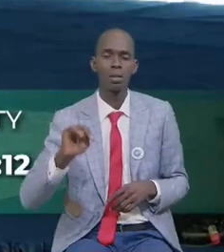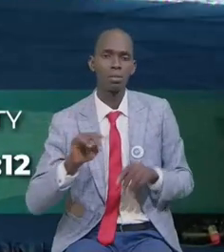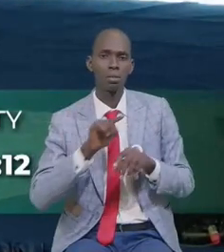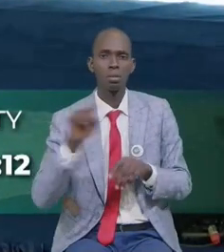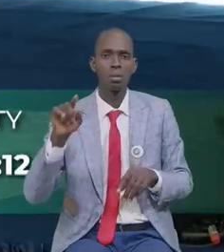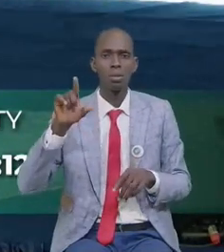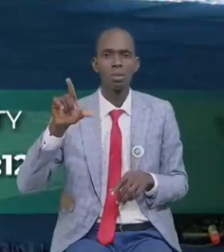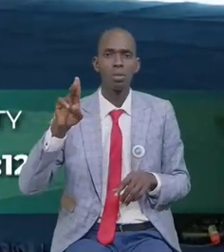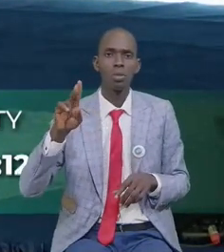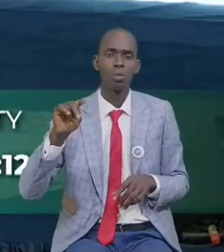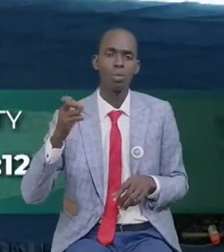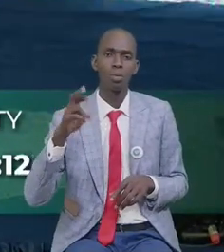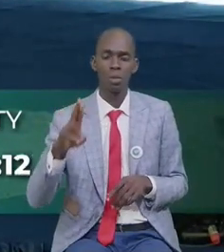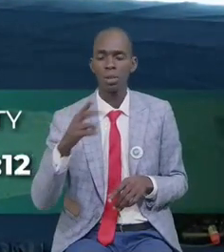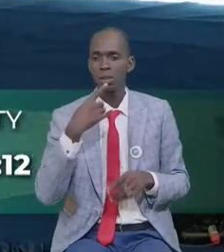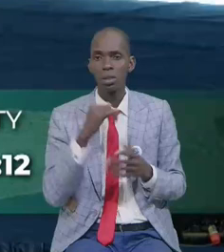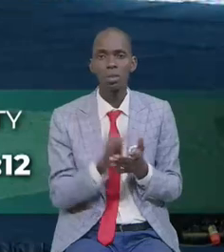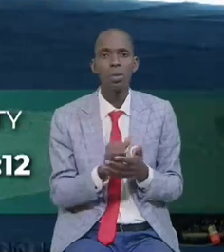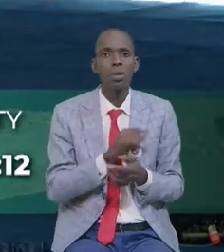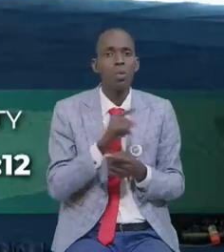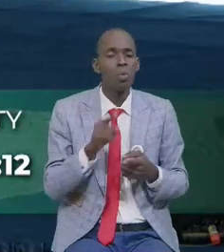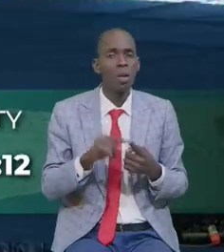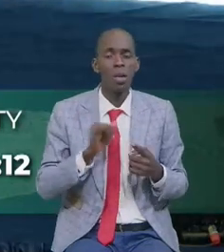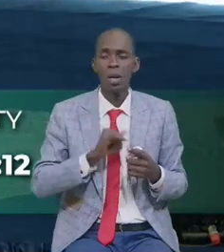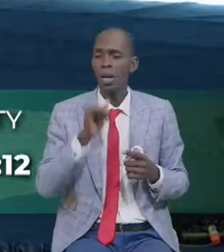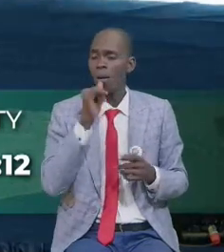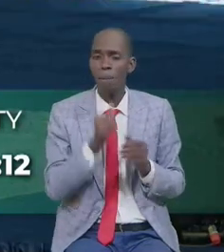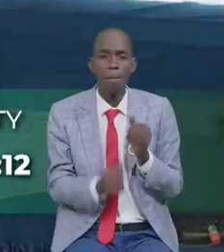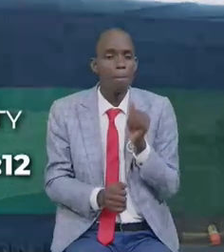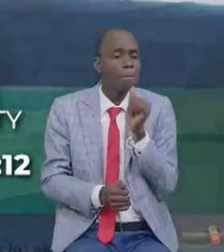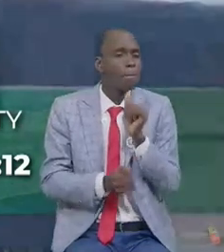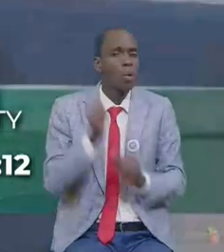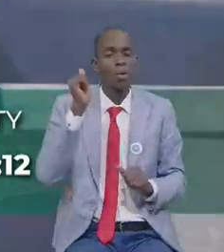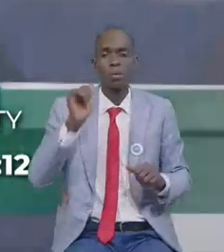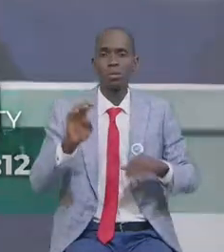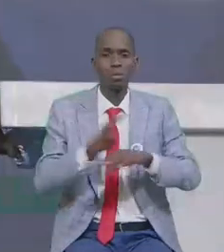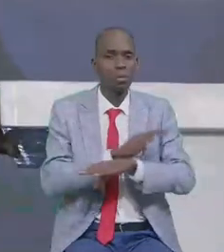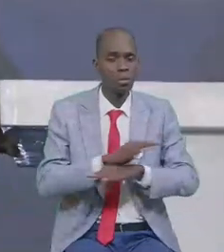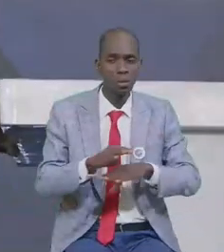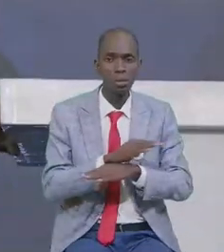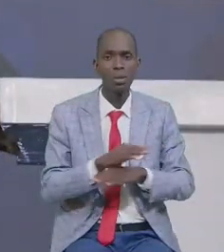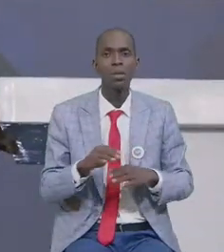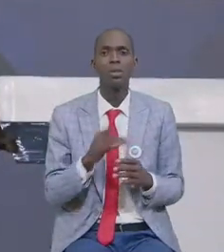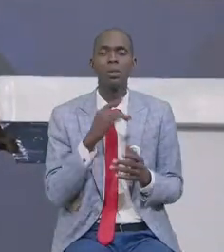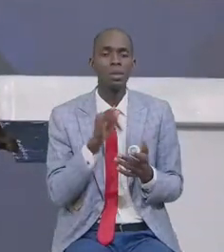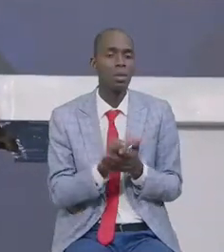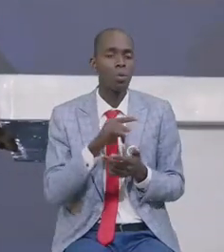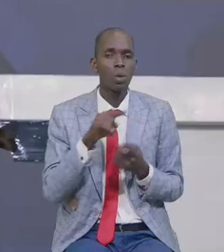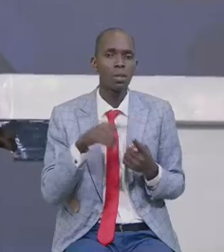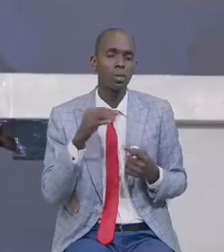Il dit, quand je suis le plus occupé et que le devoir au-dehors là-bas est grand,